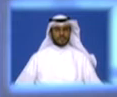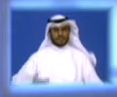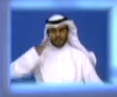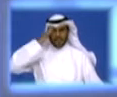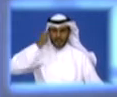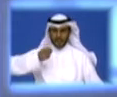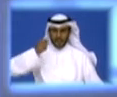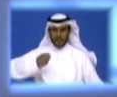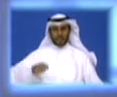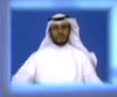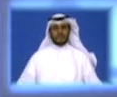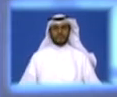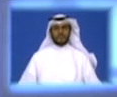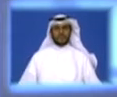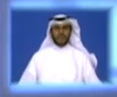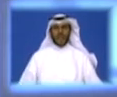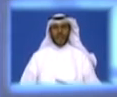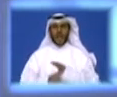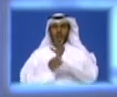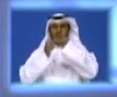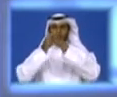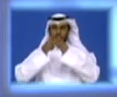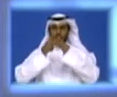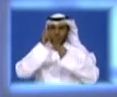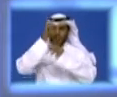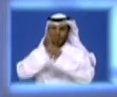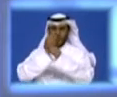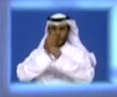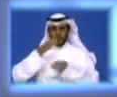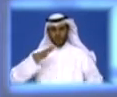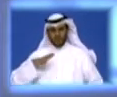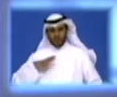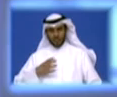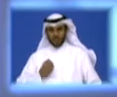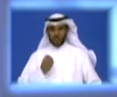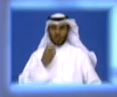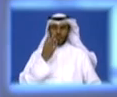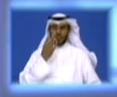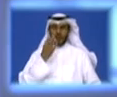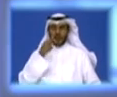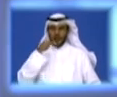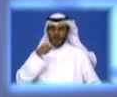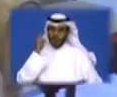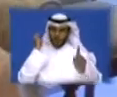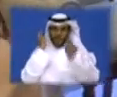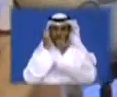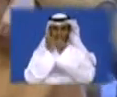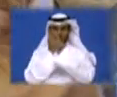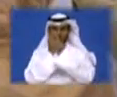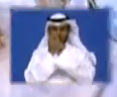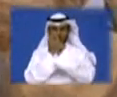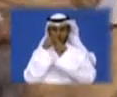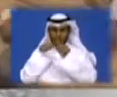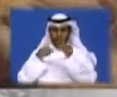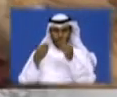مرحبا بكم. استقبل حضرة صاحب السمو أمير البلاد الشيخ صباح الأحمد الجابر الصباح حفظه الله ورعاه بقصر